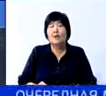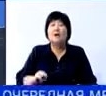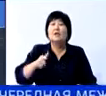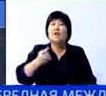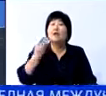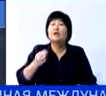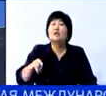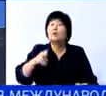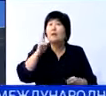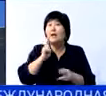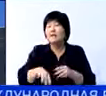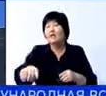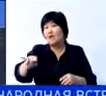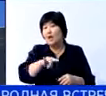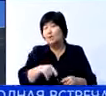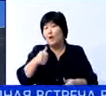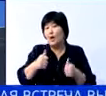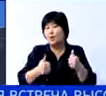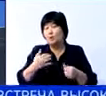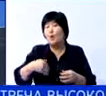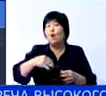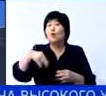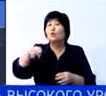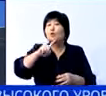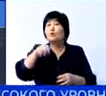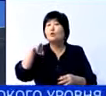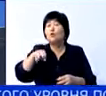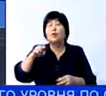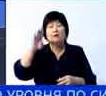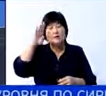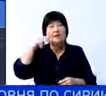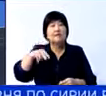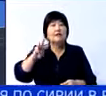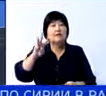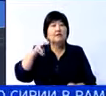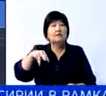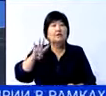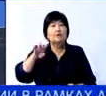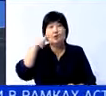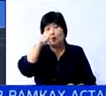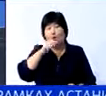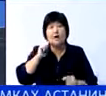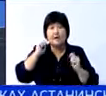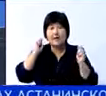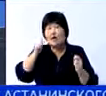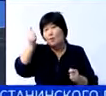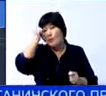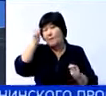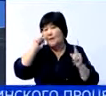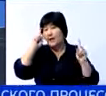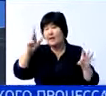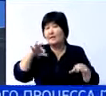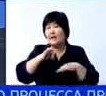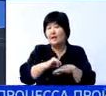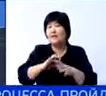В Жалагашском районе завершился республиканский турнир под дзюдо среди юношей 2003-2004 годов рождения в памяти известного